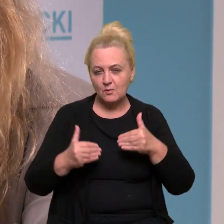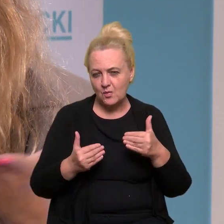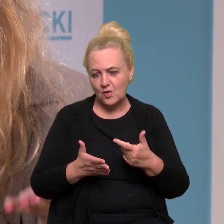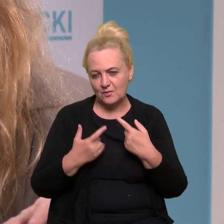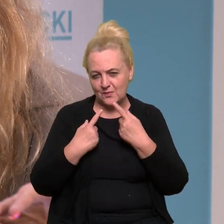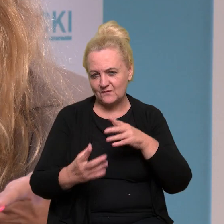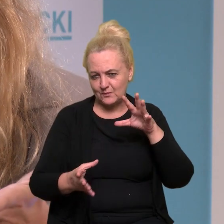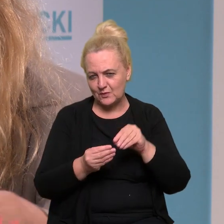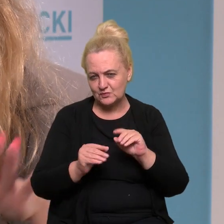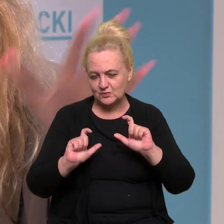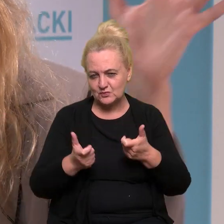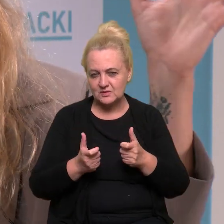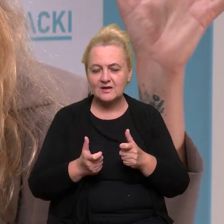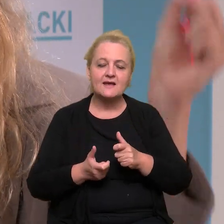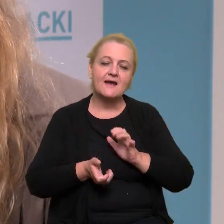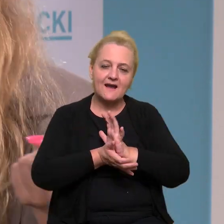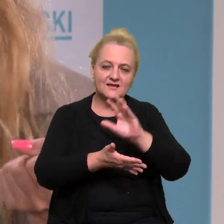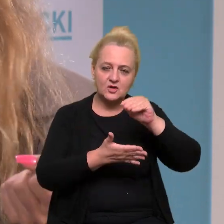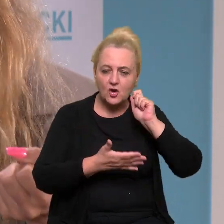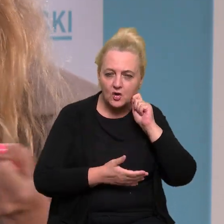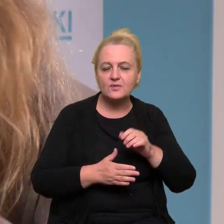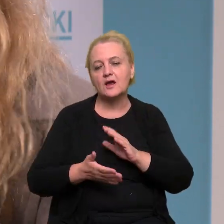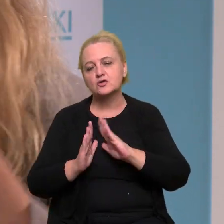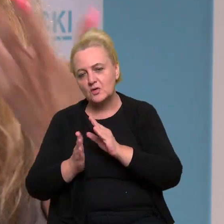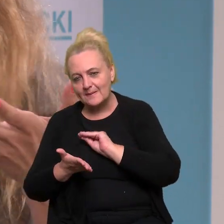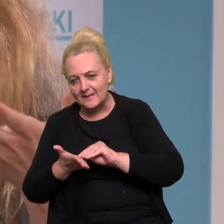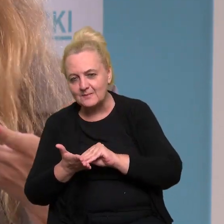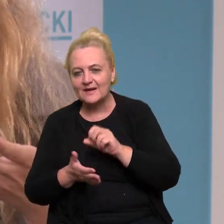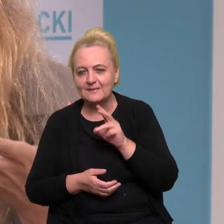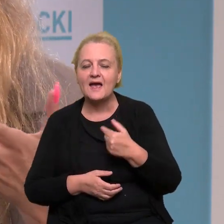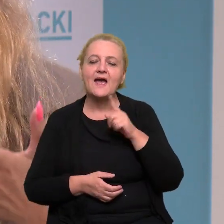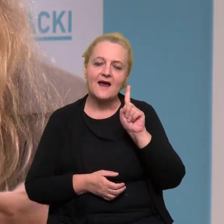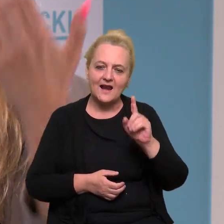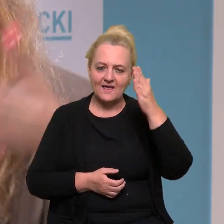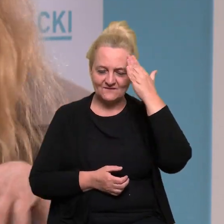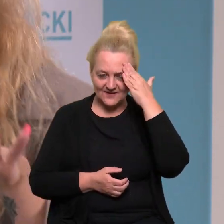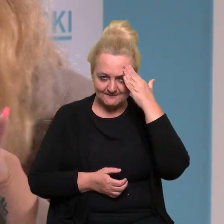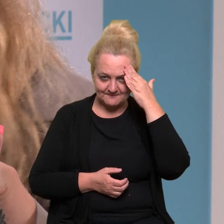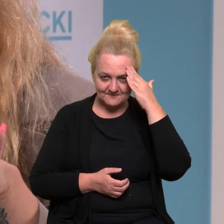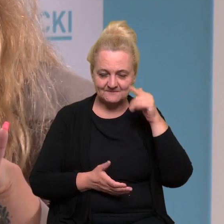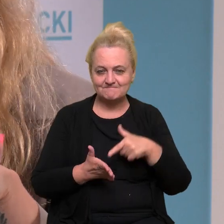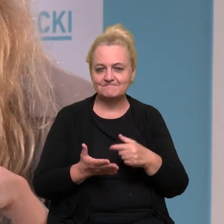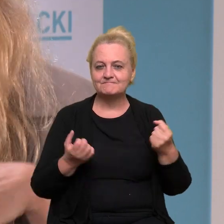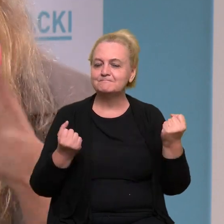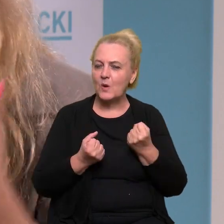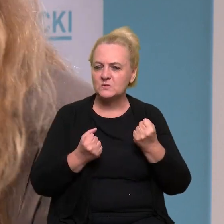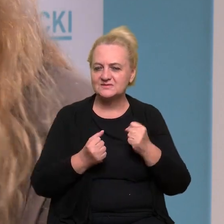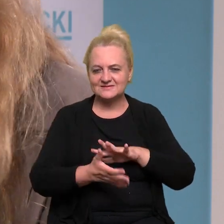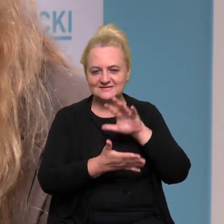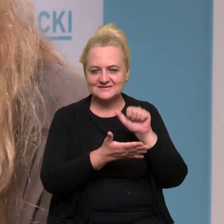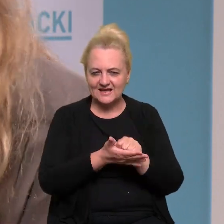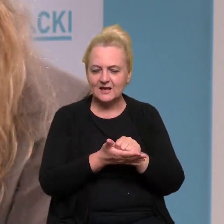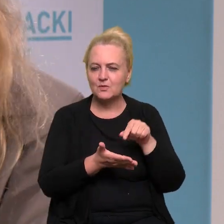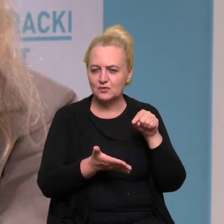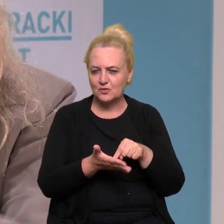konsumować pisma dla kobiet, napisać książkę o tym, ale wiem, że intensywne zajmowanie